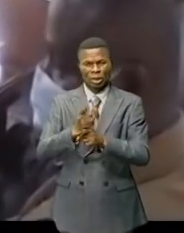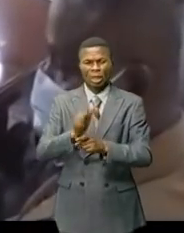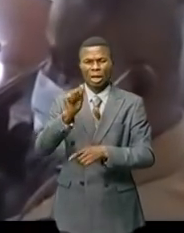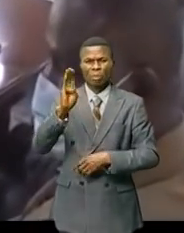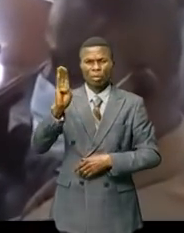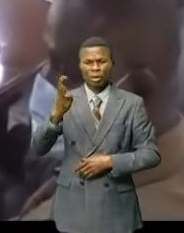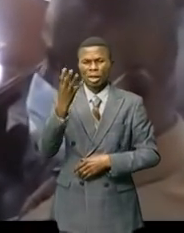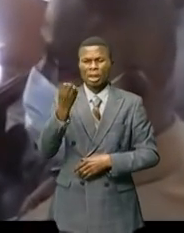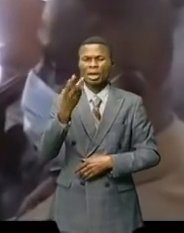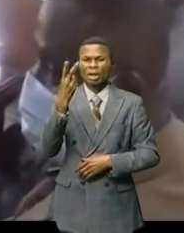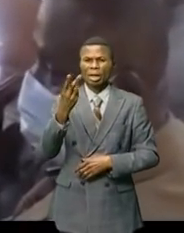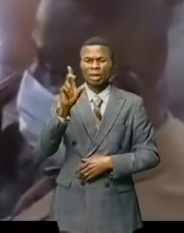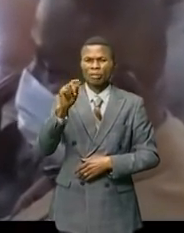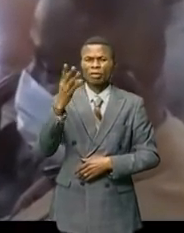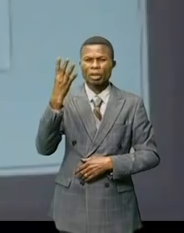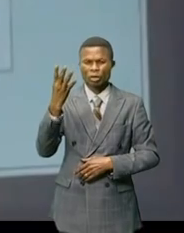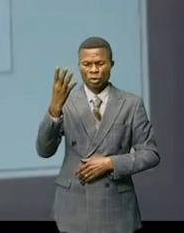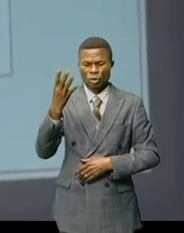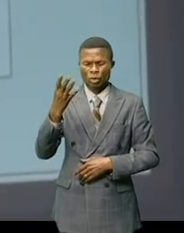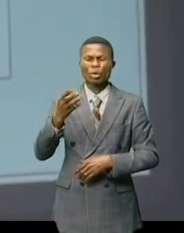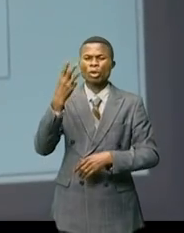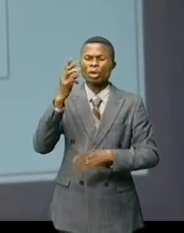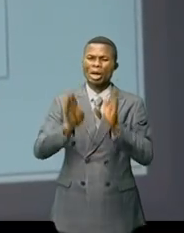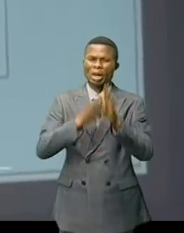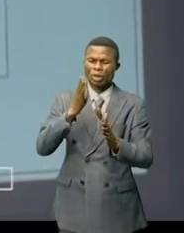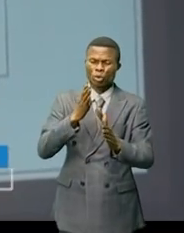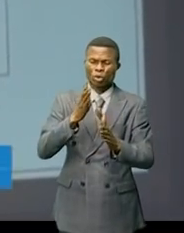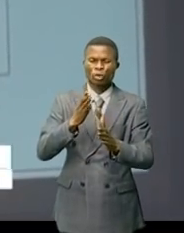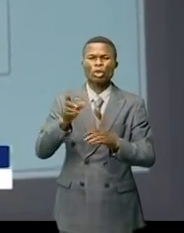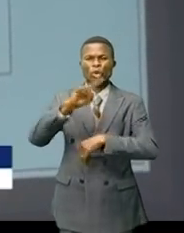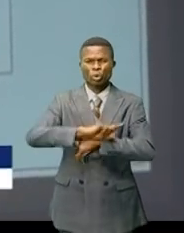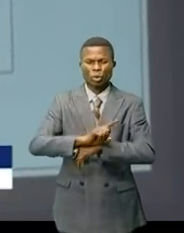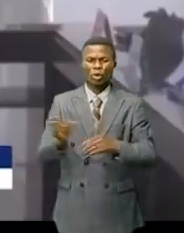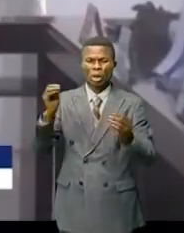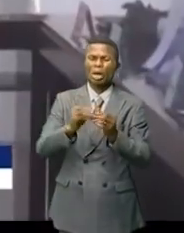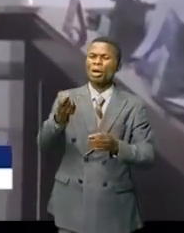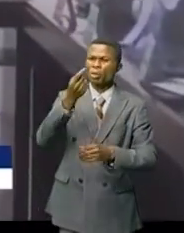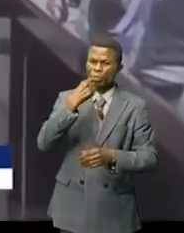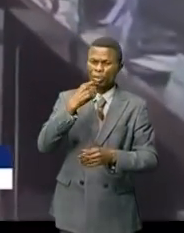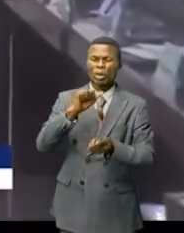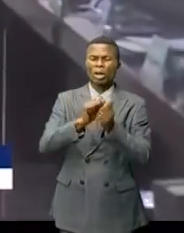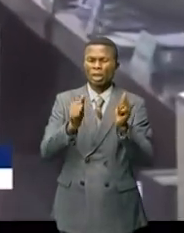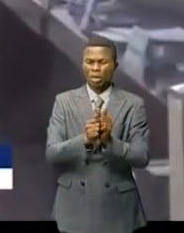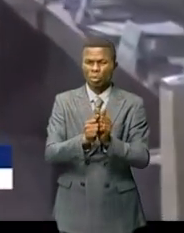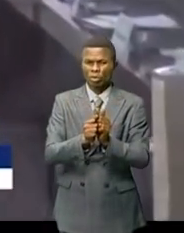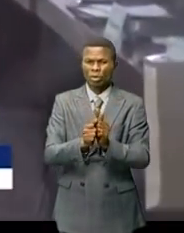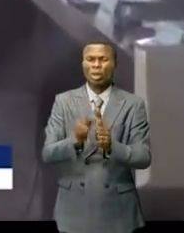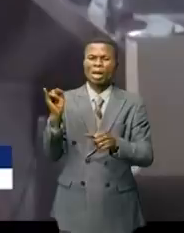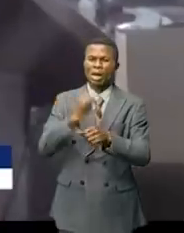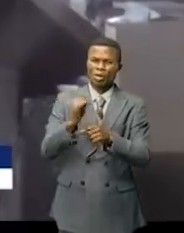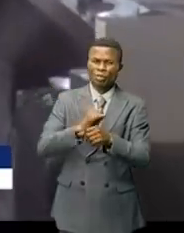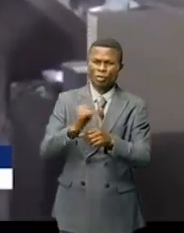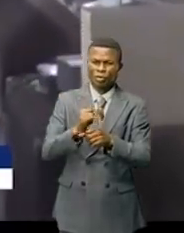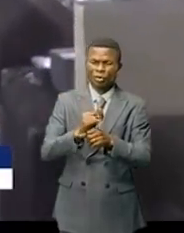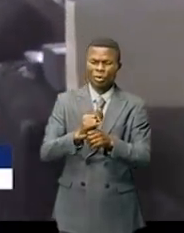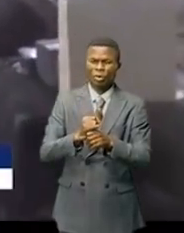40,90 trois administrés pendant 7 au 14 jours ou associé à l'albendazole chez les sujets porteurs d'une infection encore